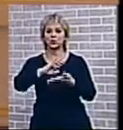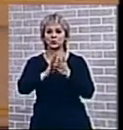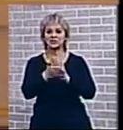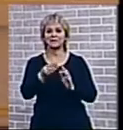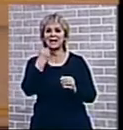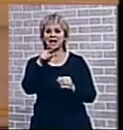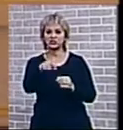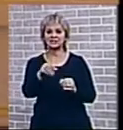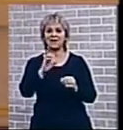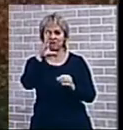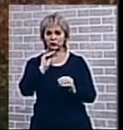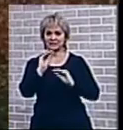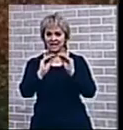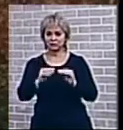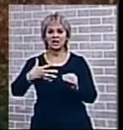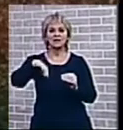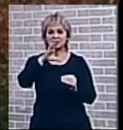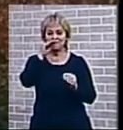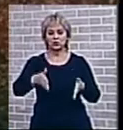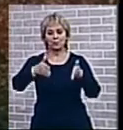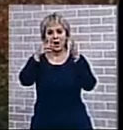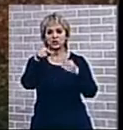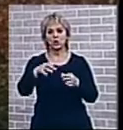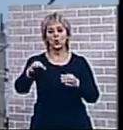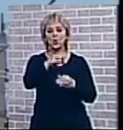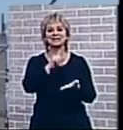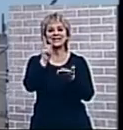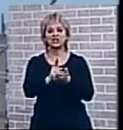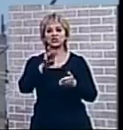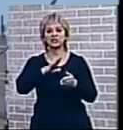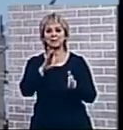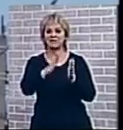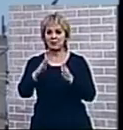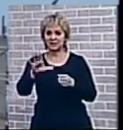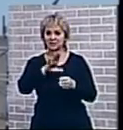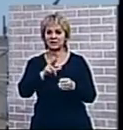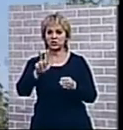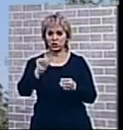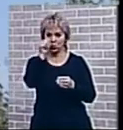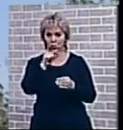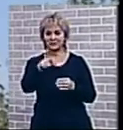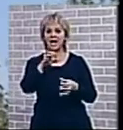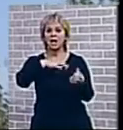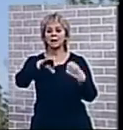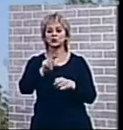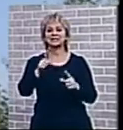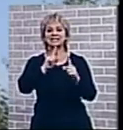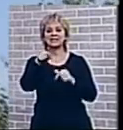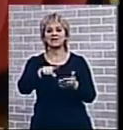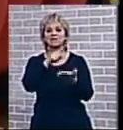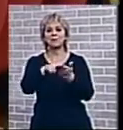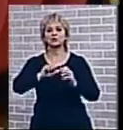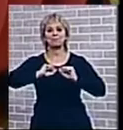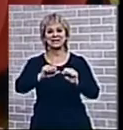для качественного водоснабжения. Все водонапорные башни области должны быть приведены в порядок за 3 года. Обсудили на заседании и